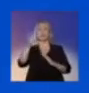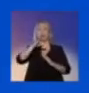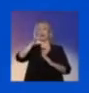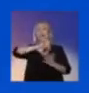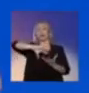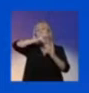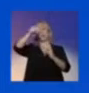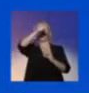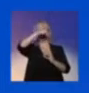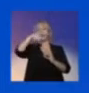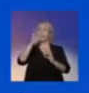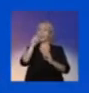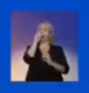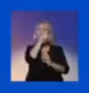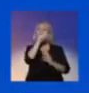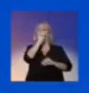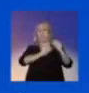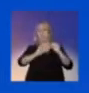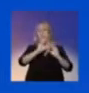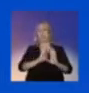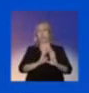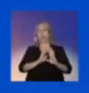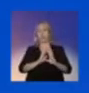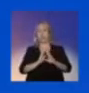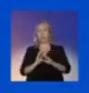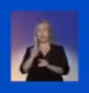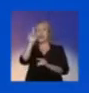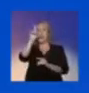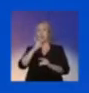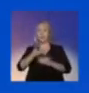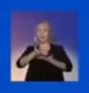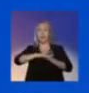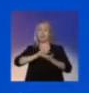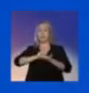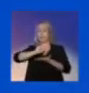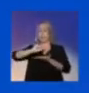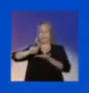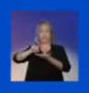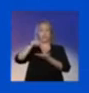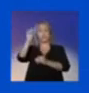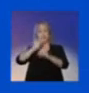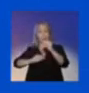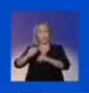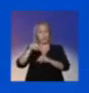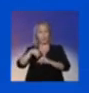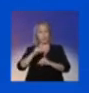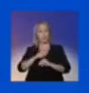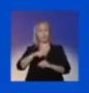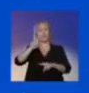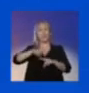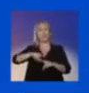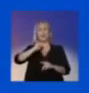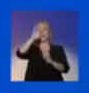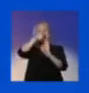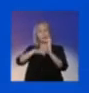κουβέντα γινόταν τότε που εμείς το λέγαμε για τη μεταλιγνητική εποχή. Αυτό όμως που έχει ξεκινήσει με τη ΔΕΗ και έχει ξεκινήσει